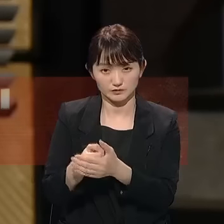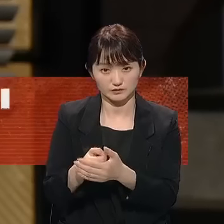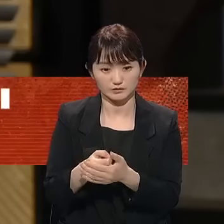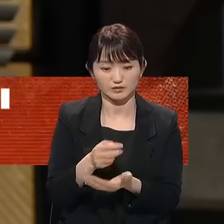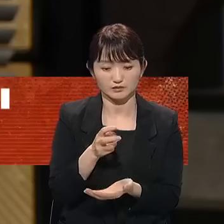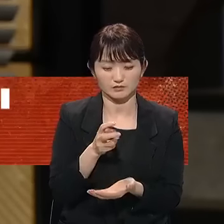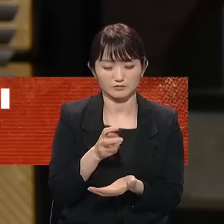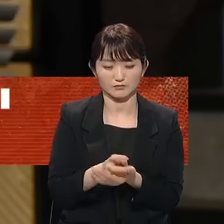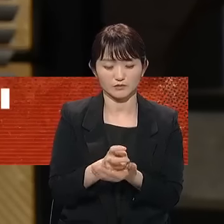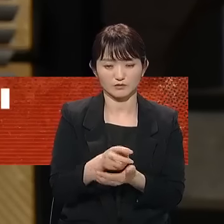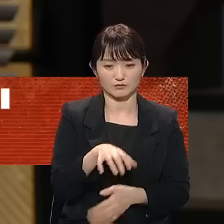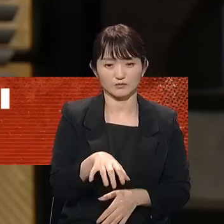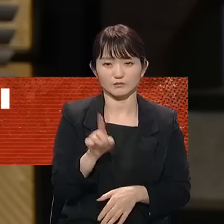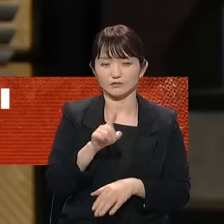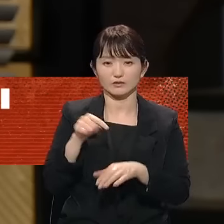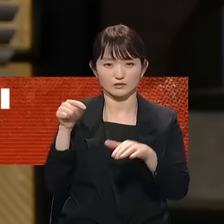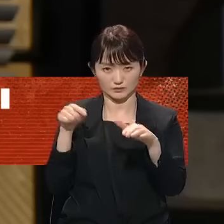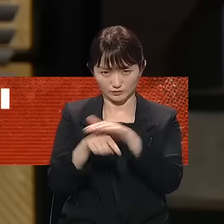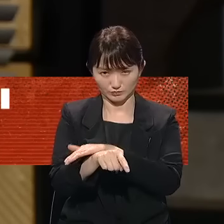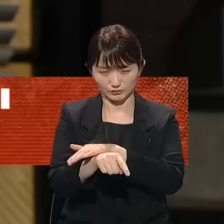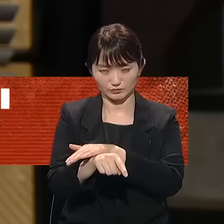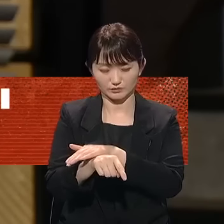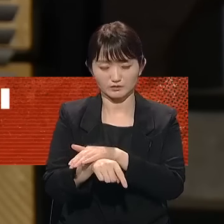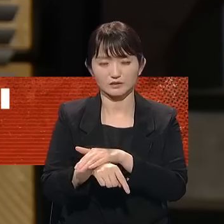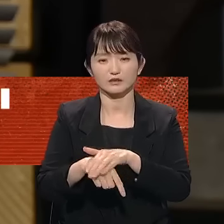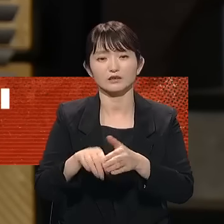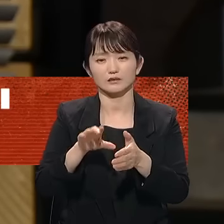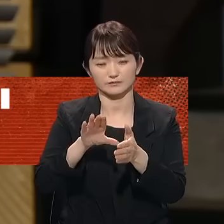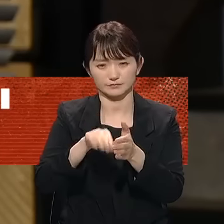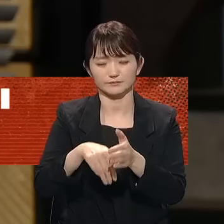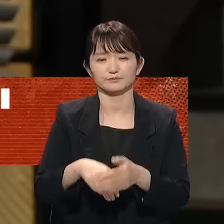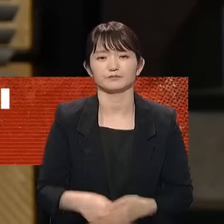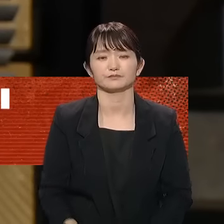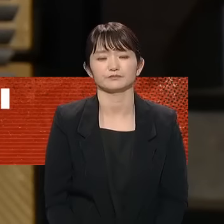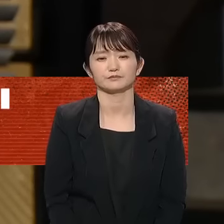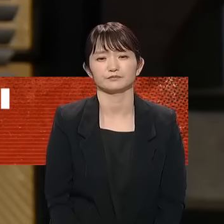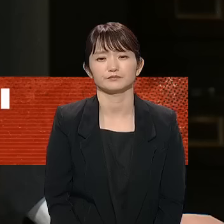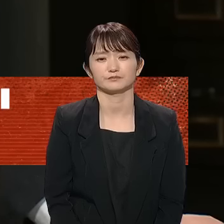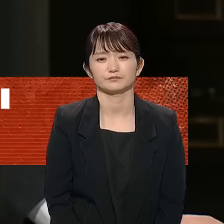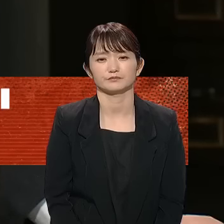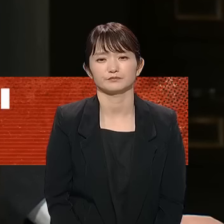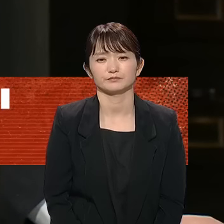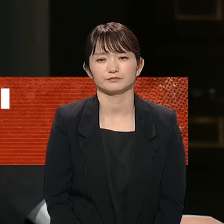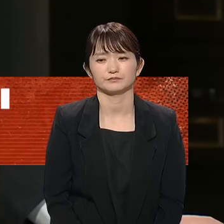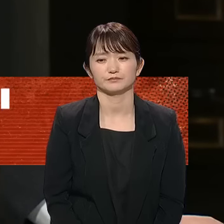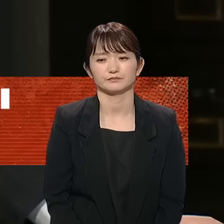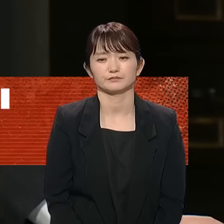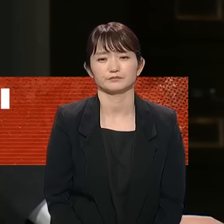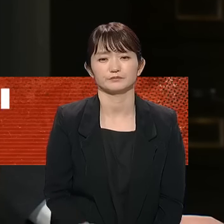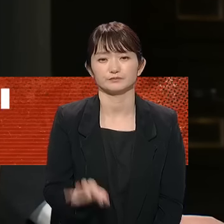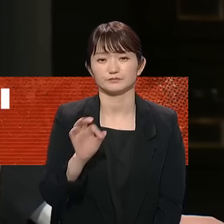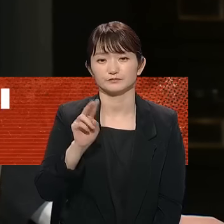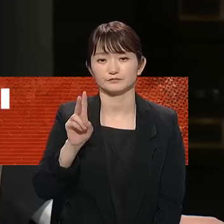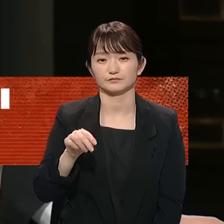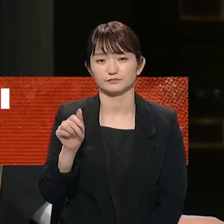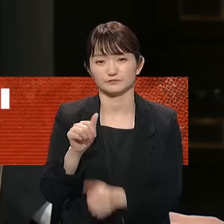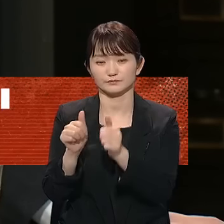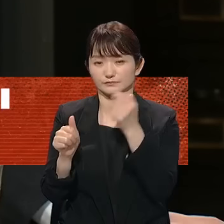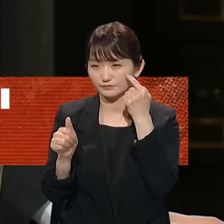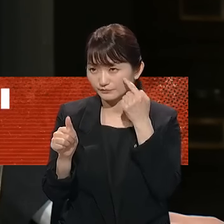사법당국에서도 뭔가 조치를 갖다가 할 시점이 왔다라고 봅니다. 저희가 이제 양 변호사님 규제